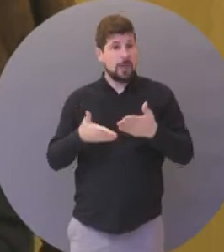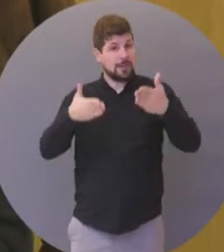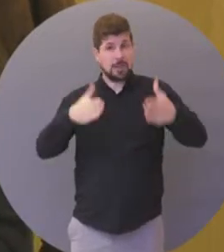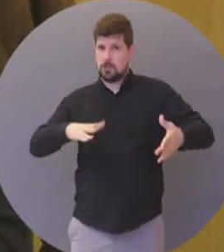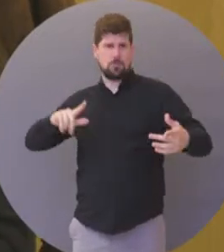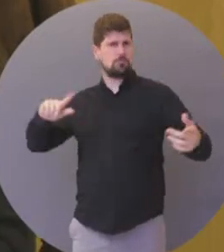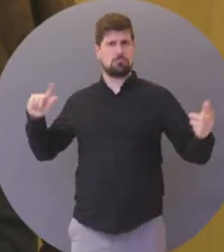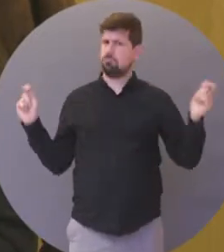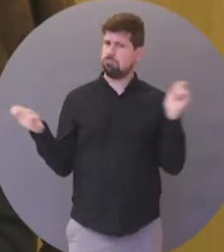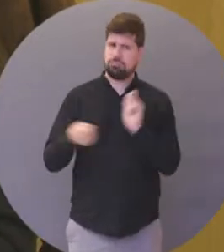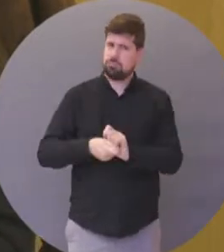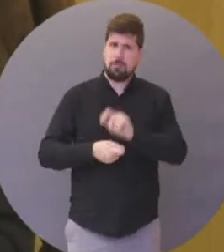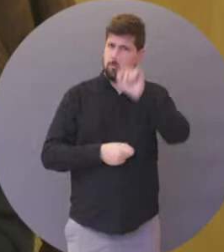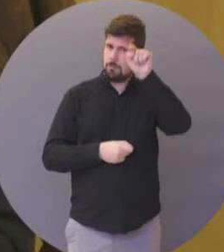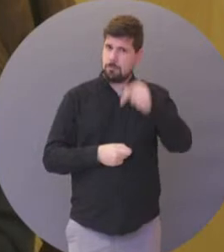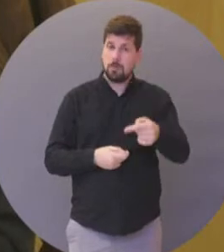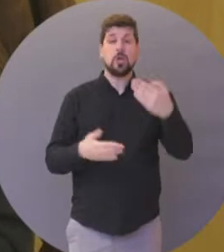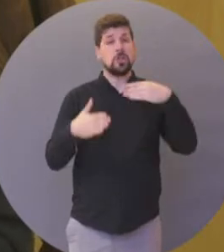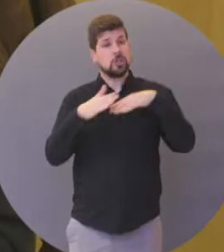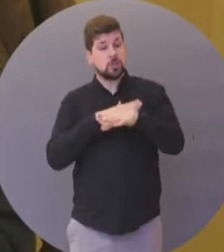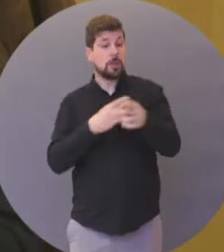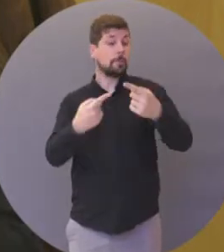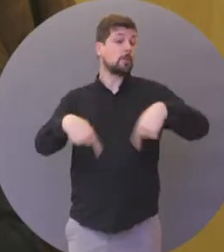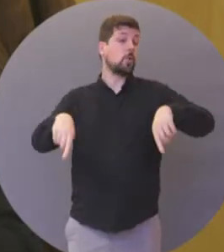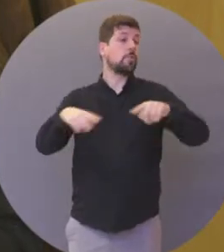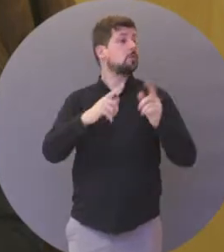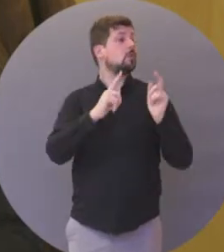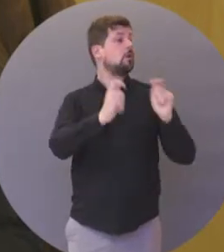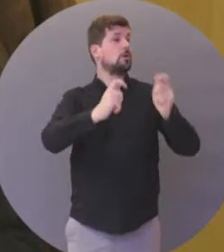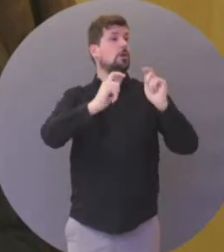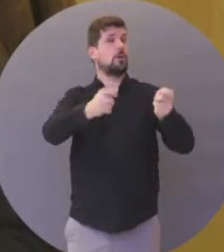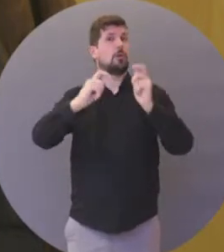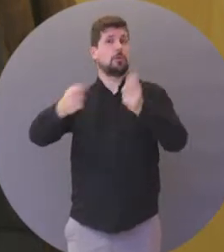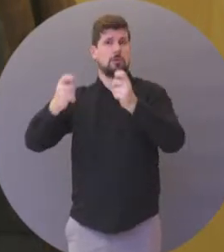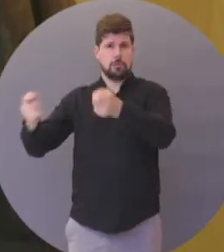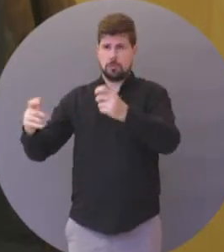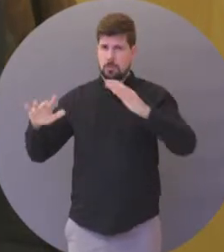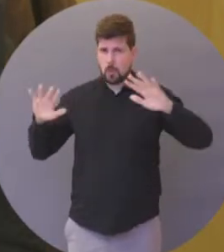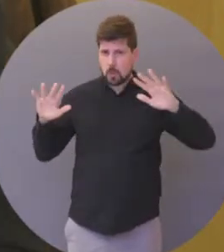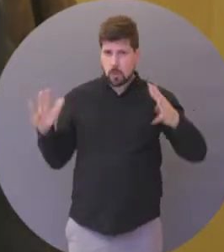qui se pose dans les commissions d'attribution comment fait-on